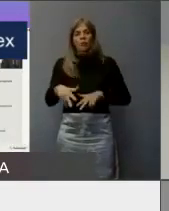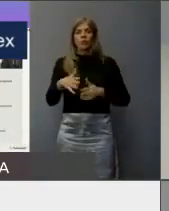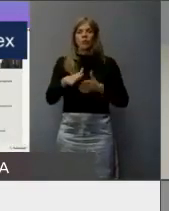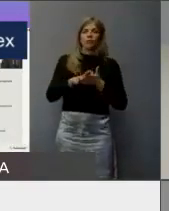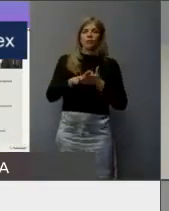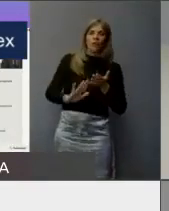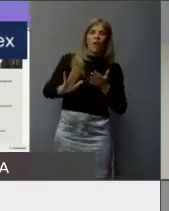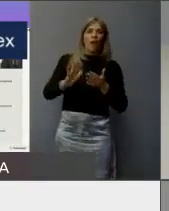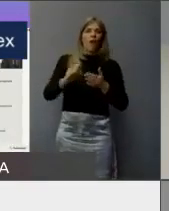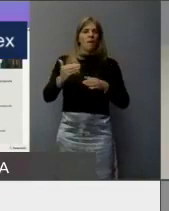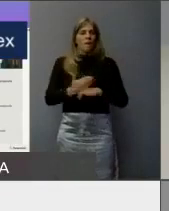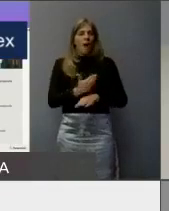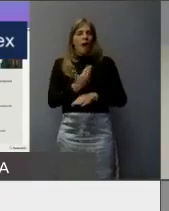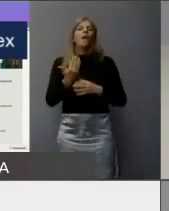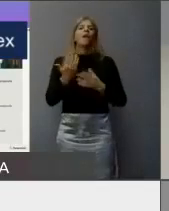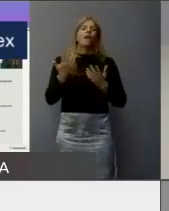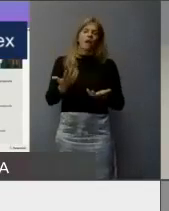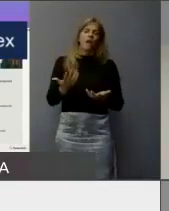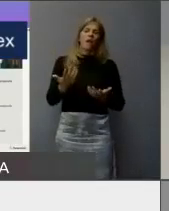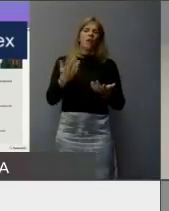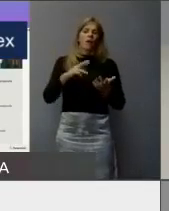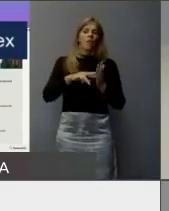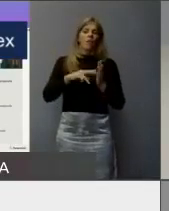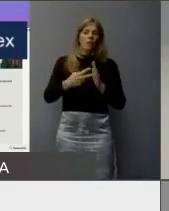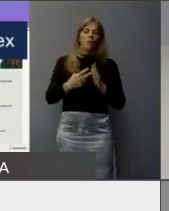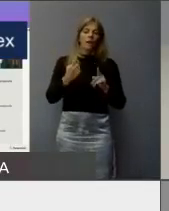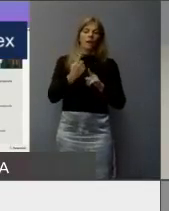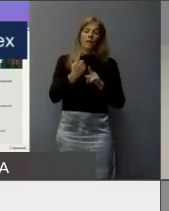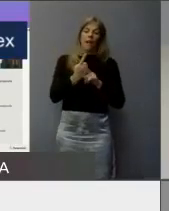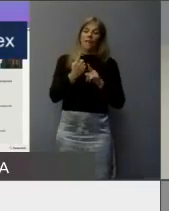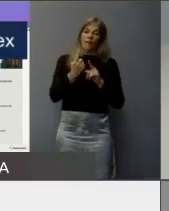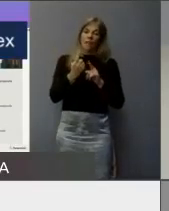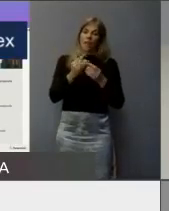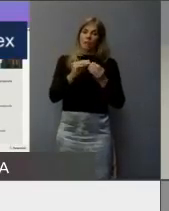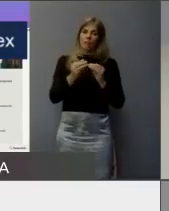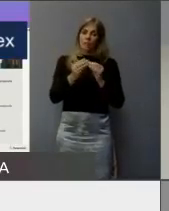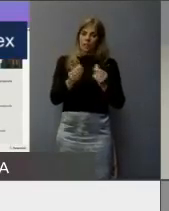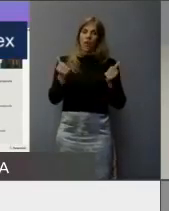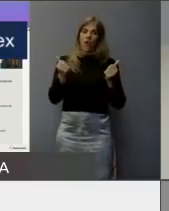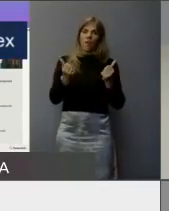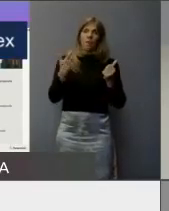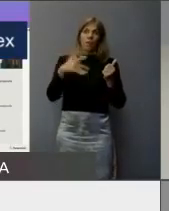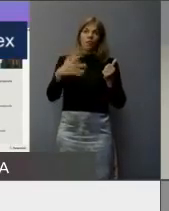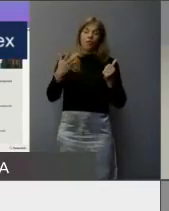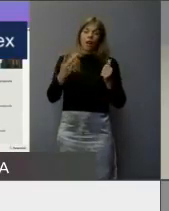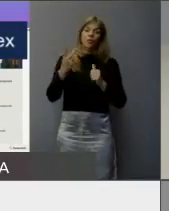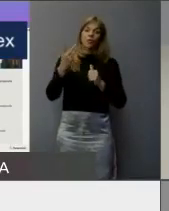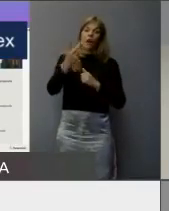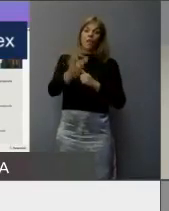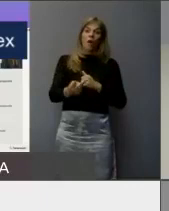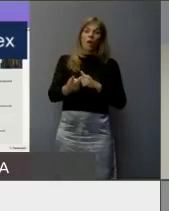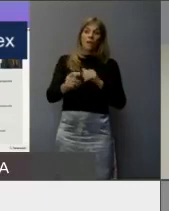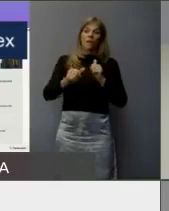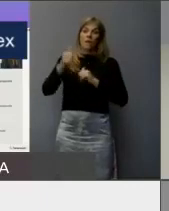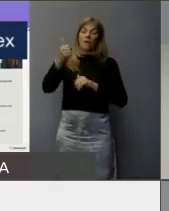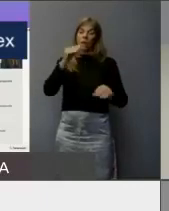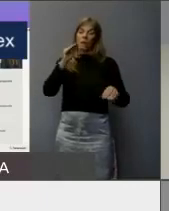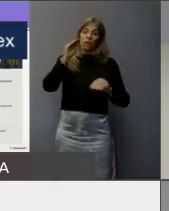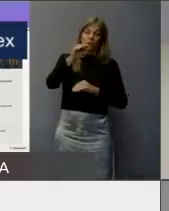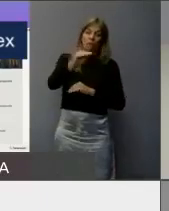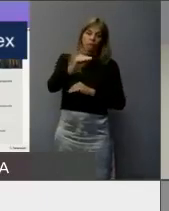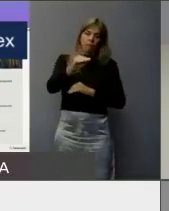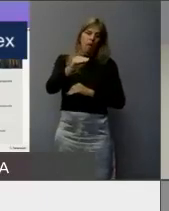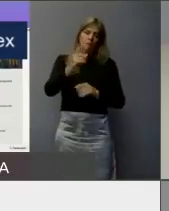questo è un problema insomma che vada risolto perché dopo quasi due anni dalla prima segnalazione credo che sia arrivato momento